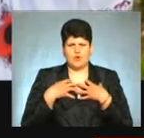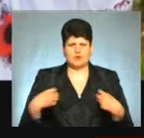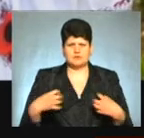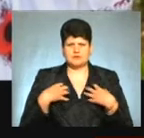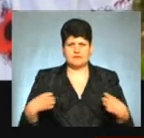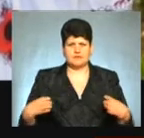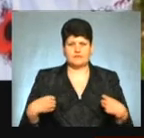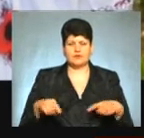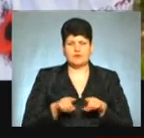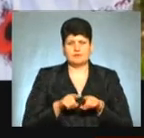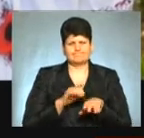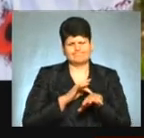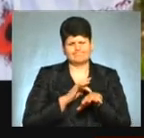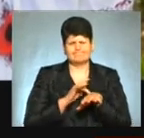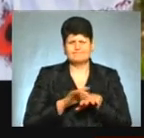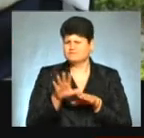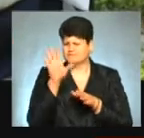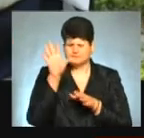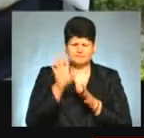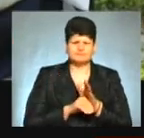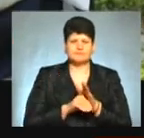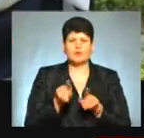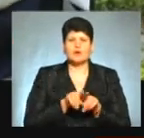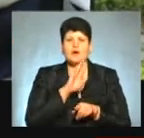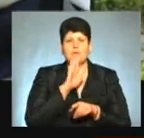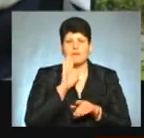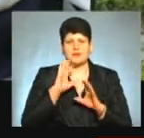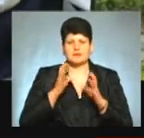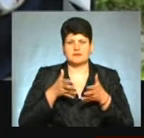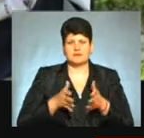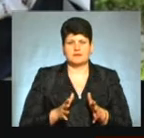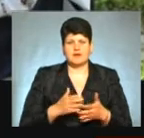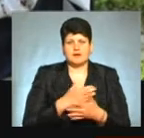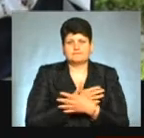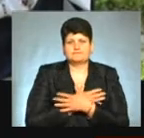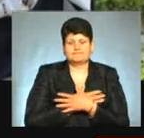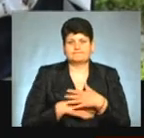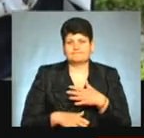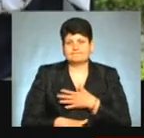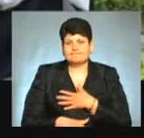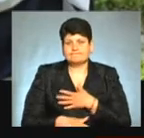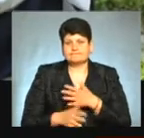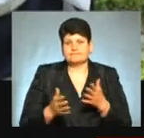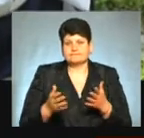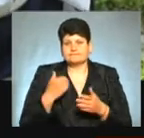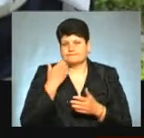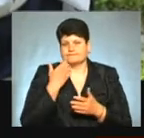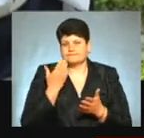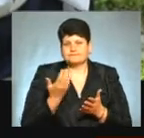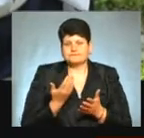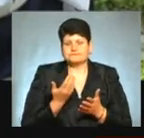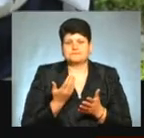оголив, як мама на світ народила. Я стала груди затикати нижню частину.